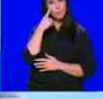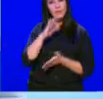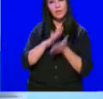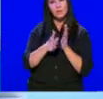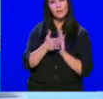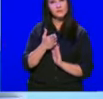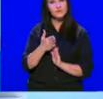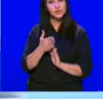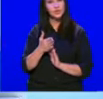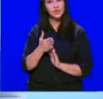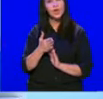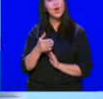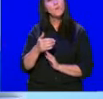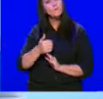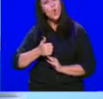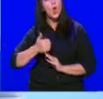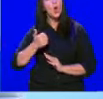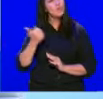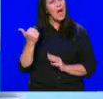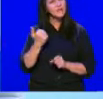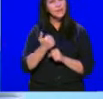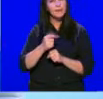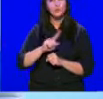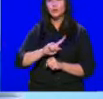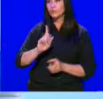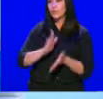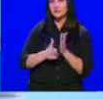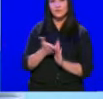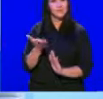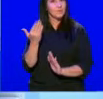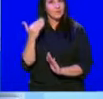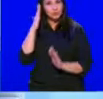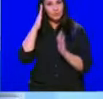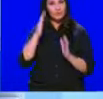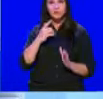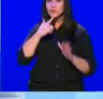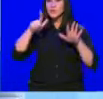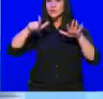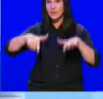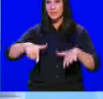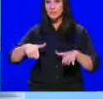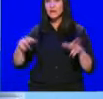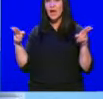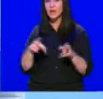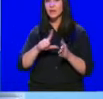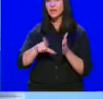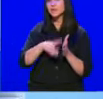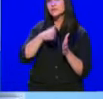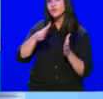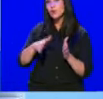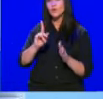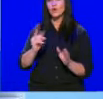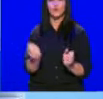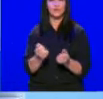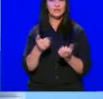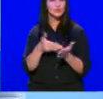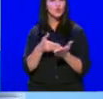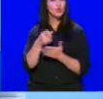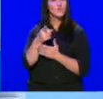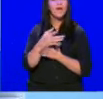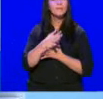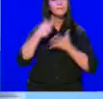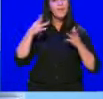свърши онази работа, която не свърши предходното правителство за 7 месеца за краткия срок, в който то действаше, тъй като това